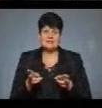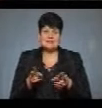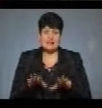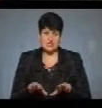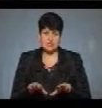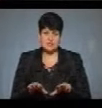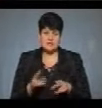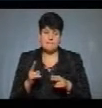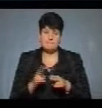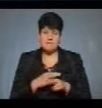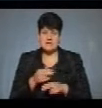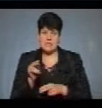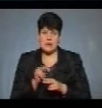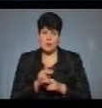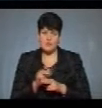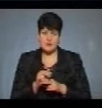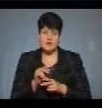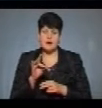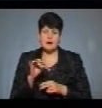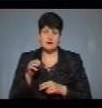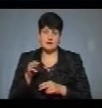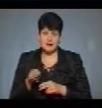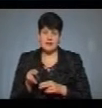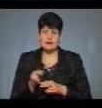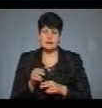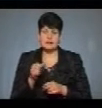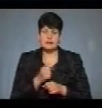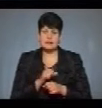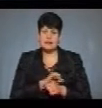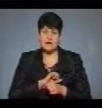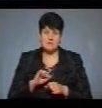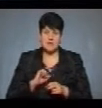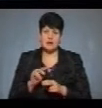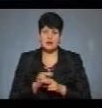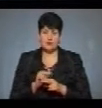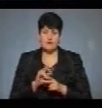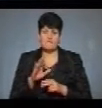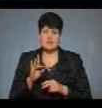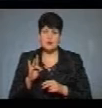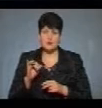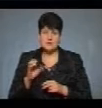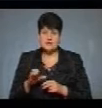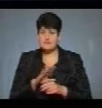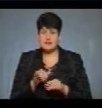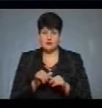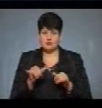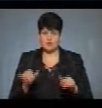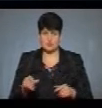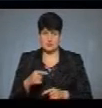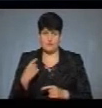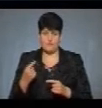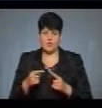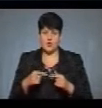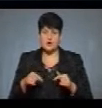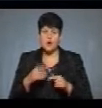залишитись без лікування. АРТ-терапія блокує вірус і він не розмножується в людини в організмі. Коли